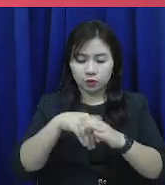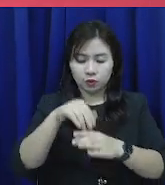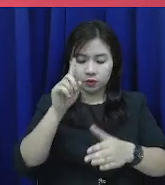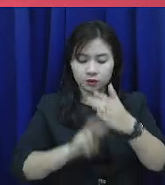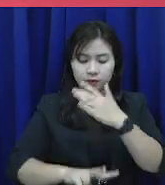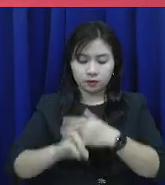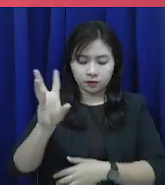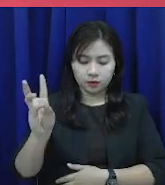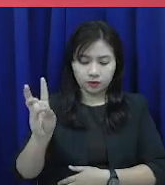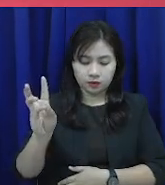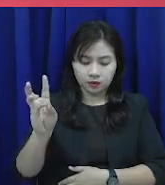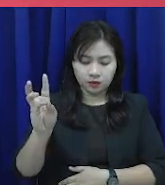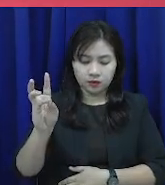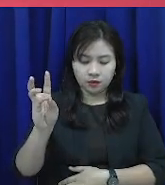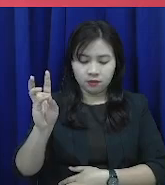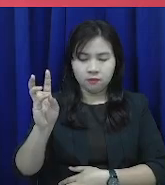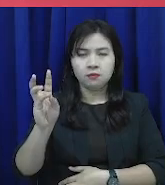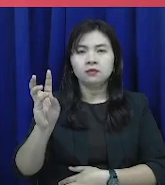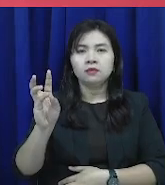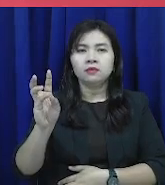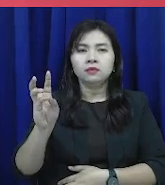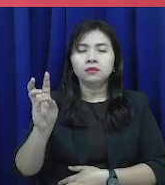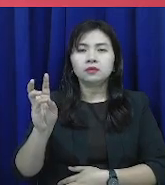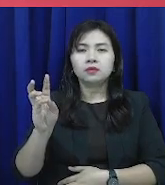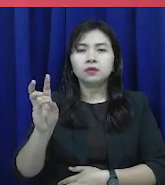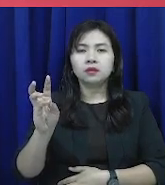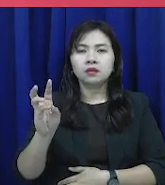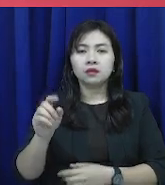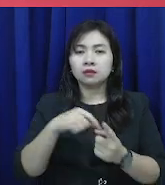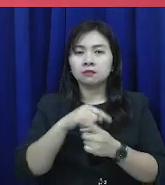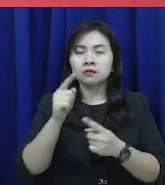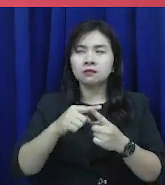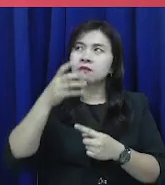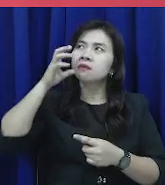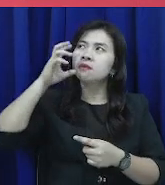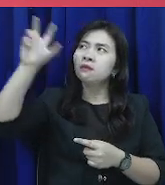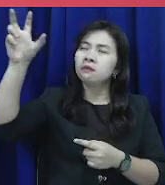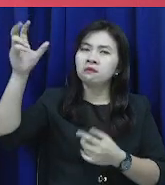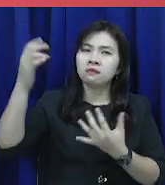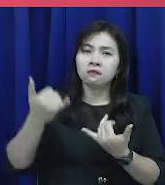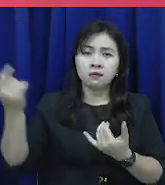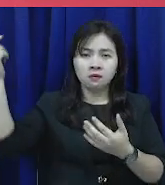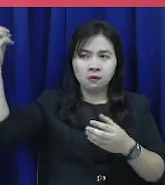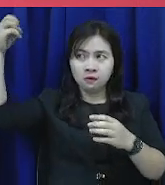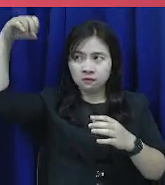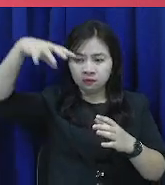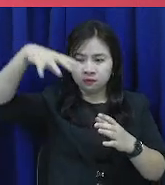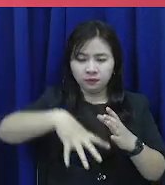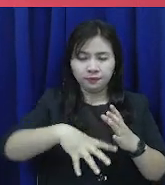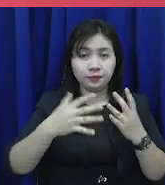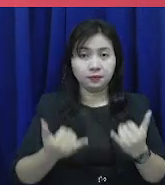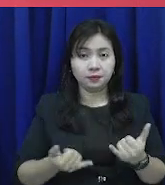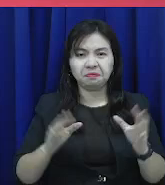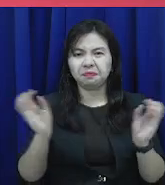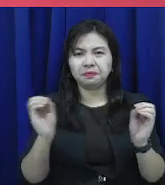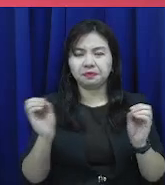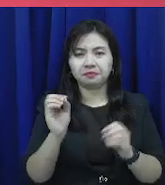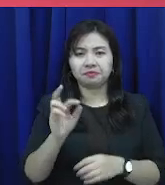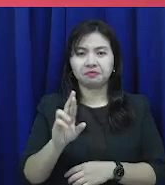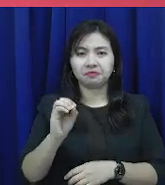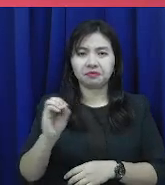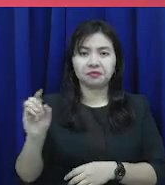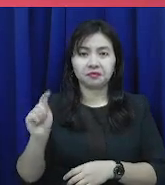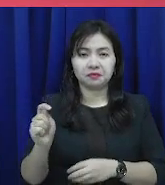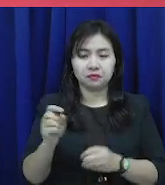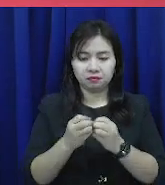when the sun was up They were scorched they were scorched and because they had no root they withered away